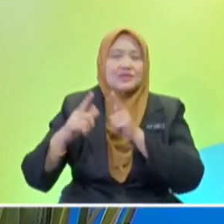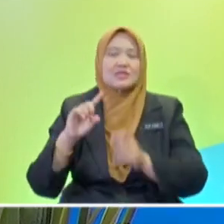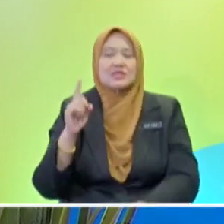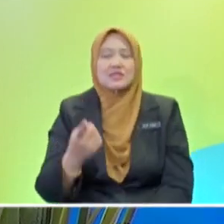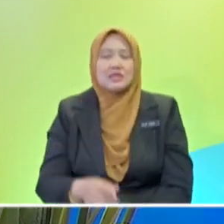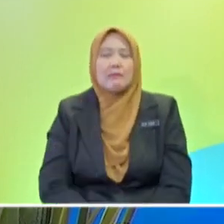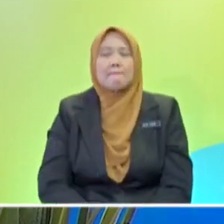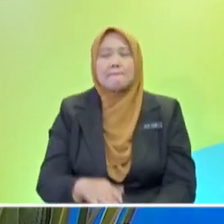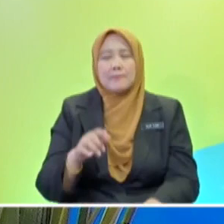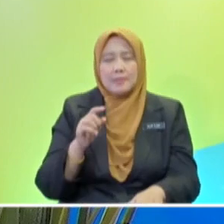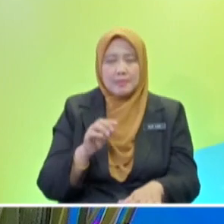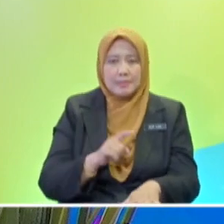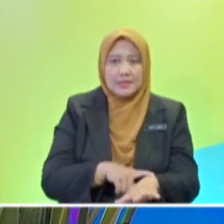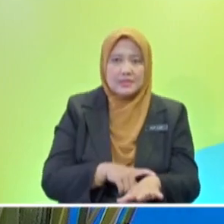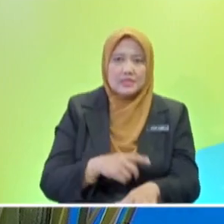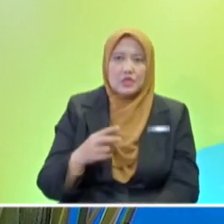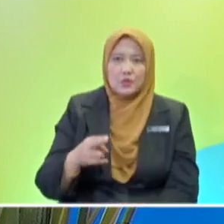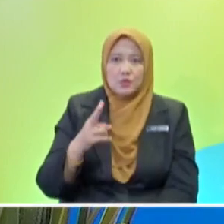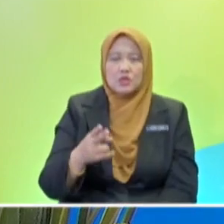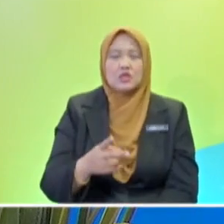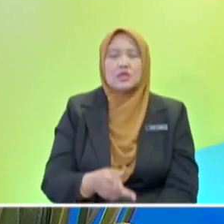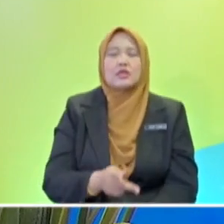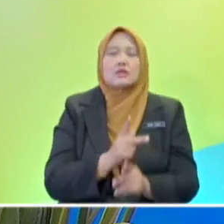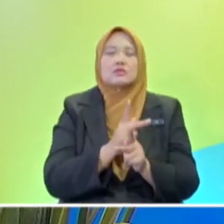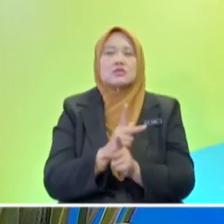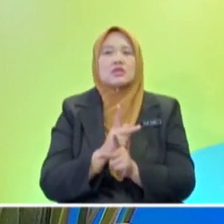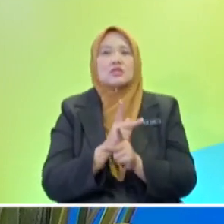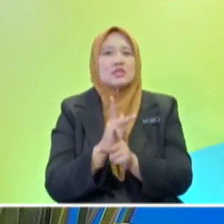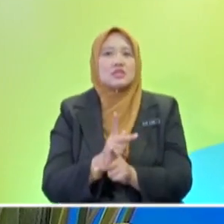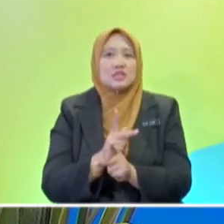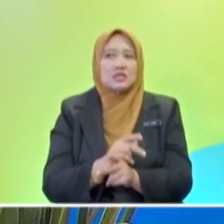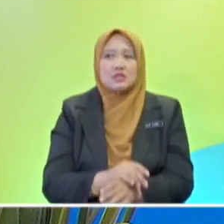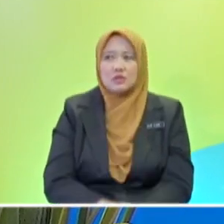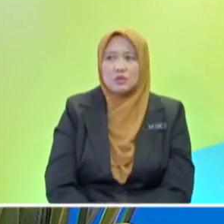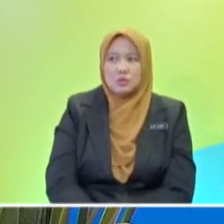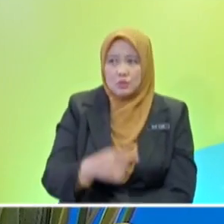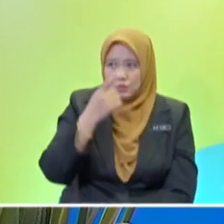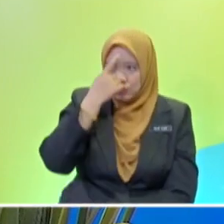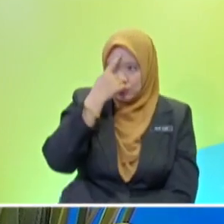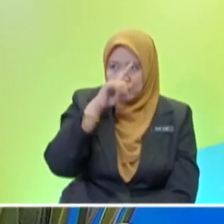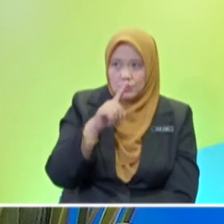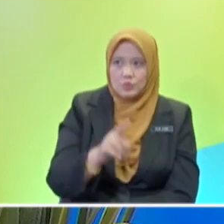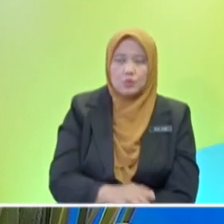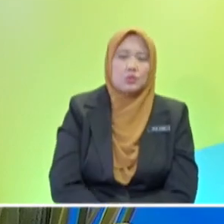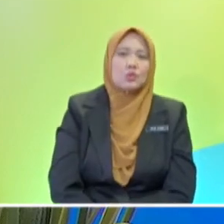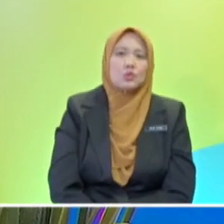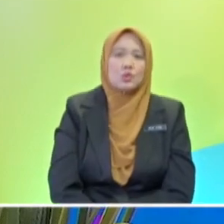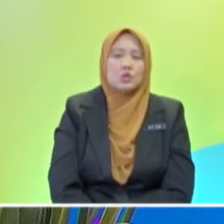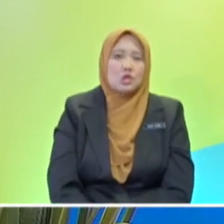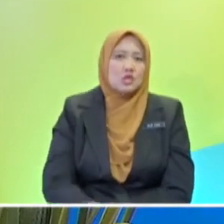hati-hati dan Oke Mas sampah yang terakhir jangan sepakan dalam bilik